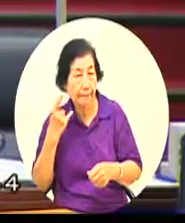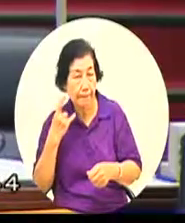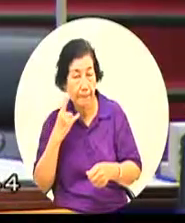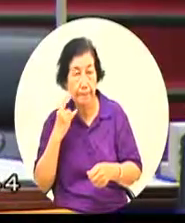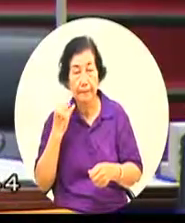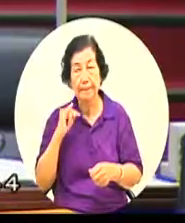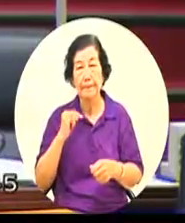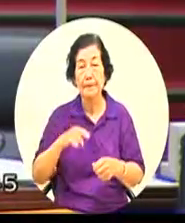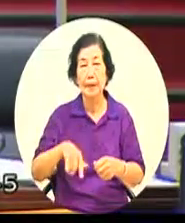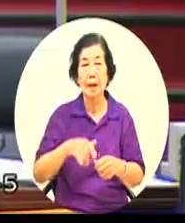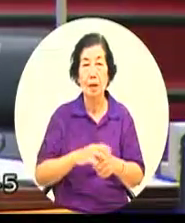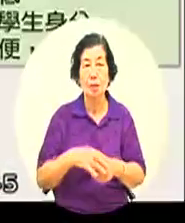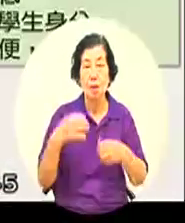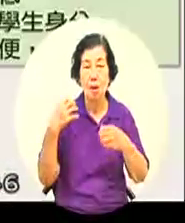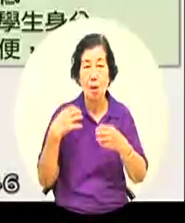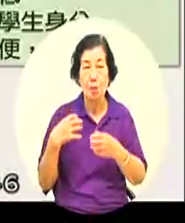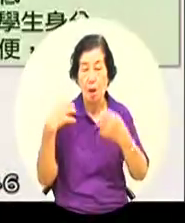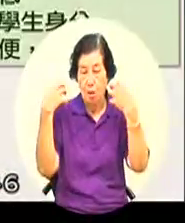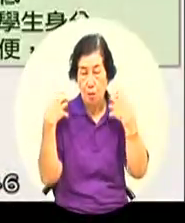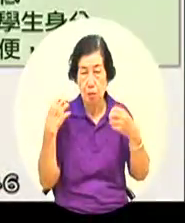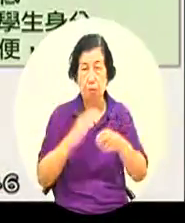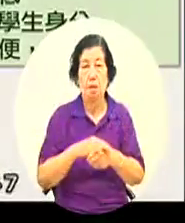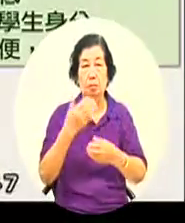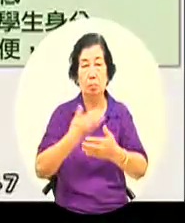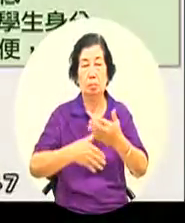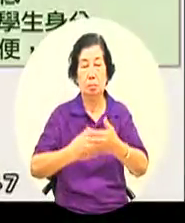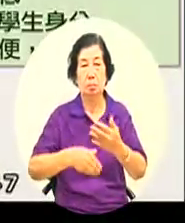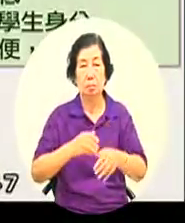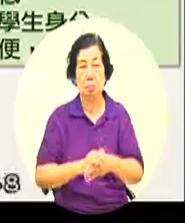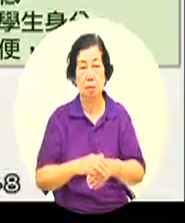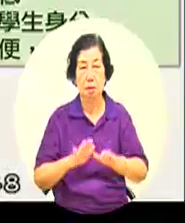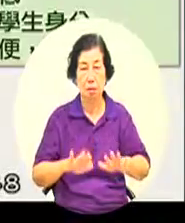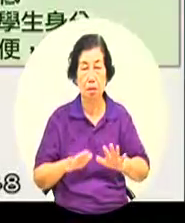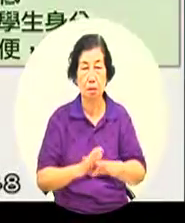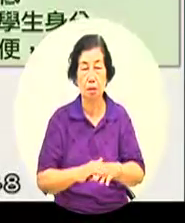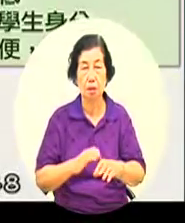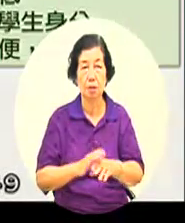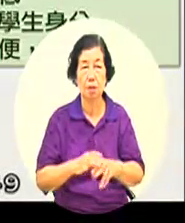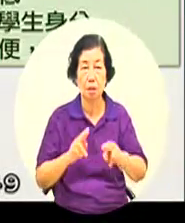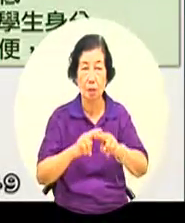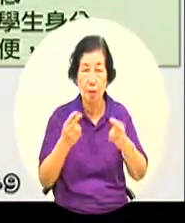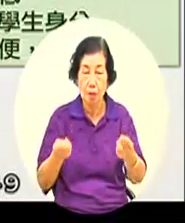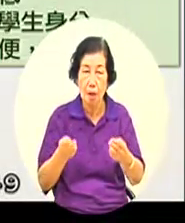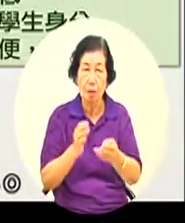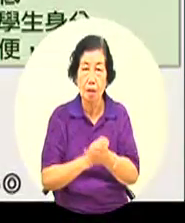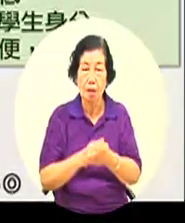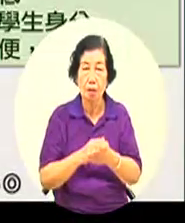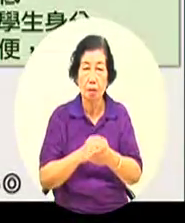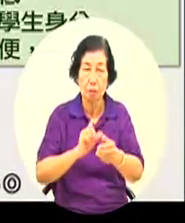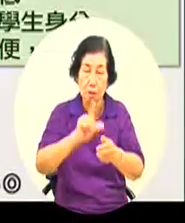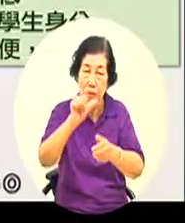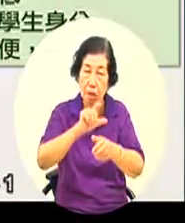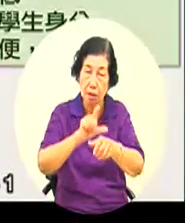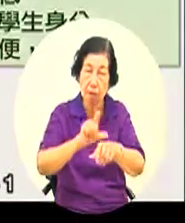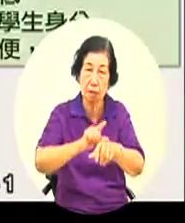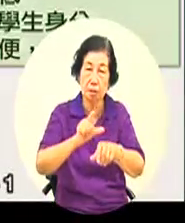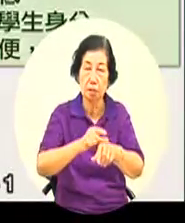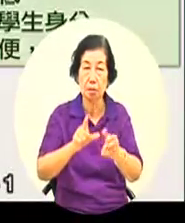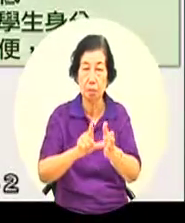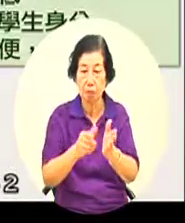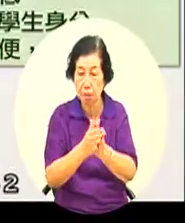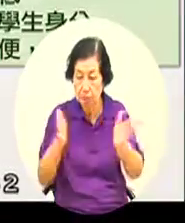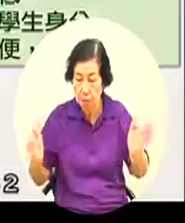要提出来的方法。那开放课程，在前局长的时代，